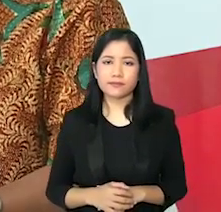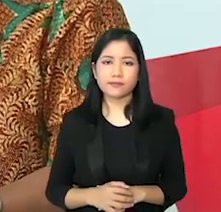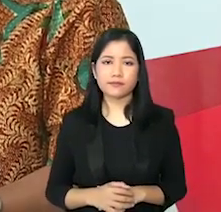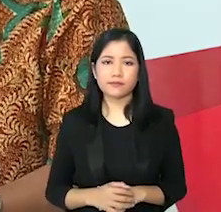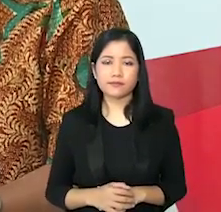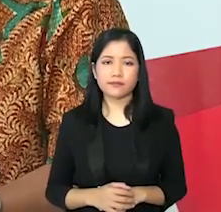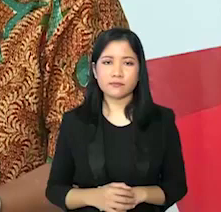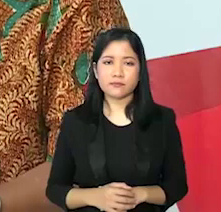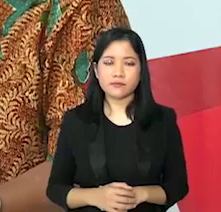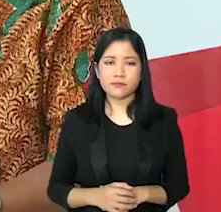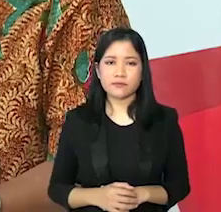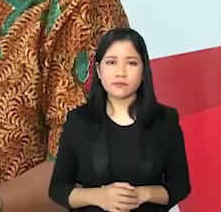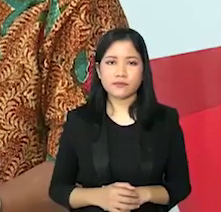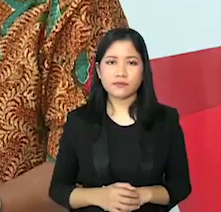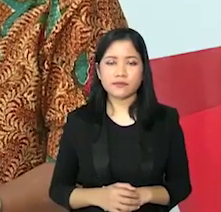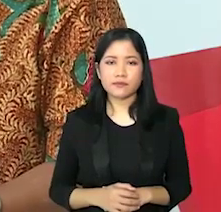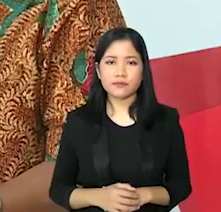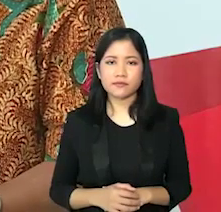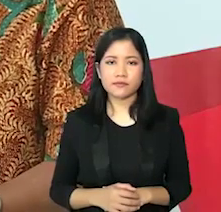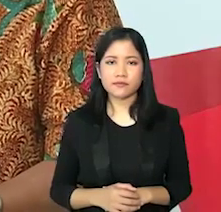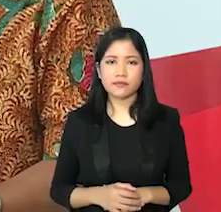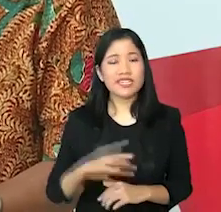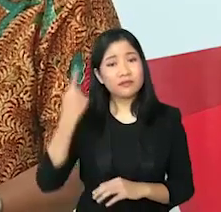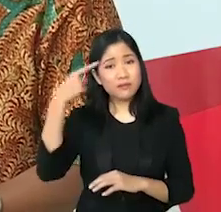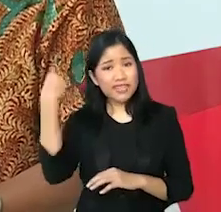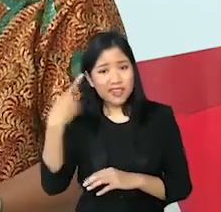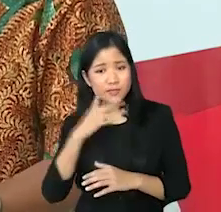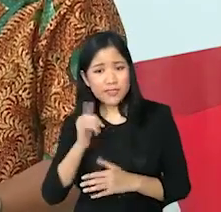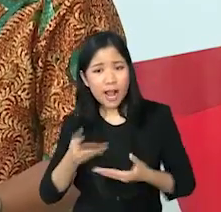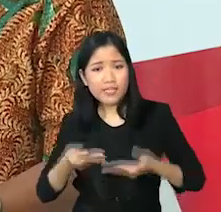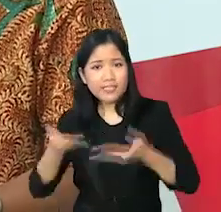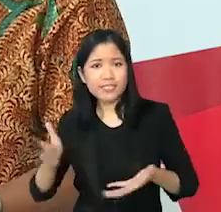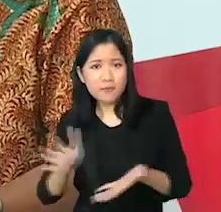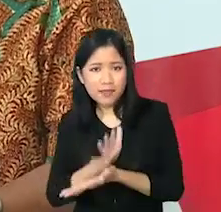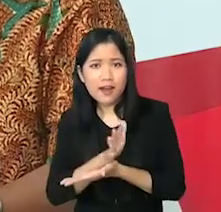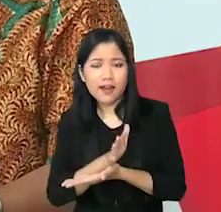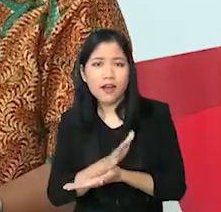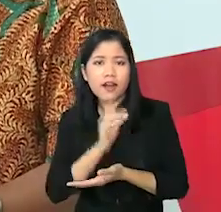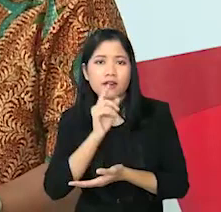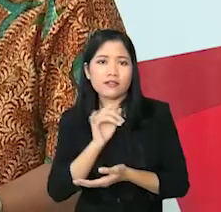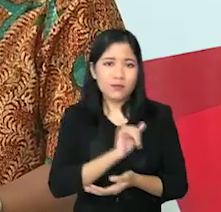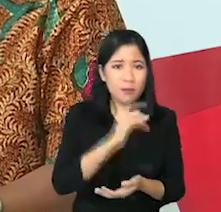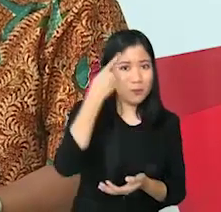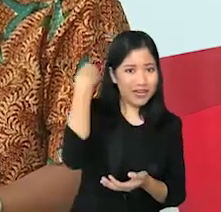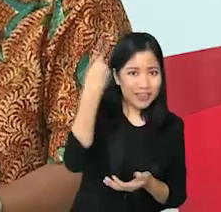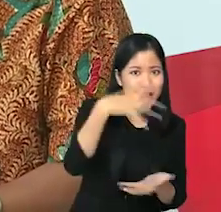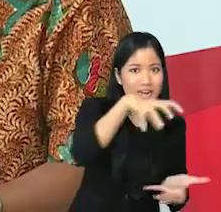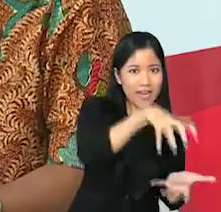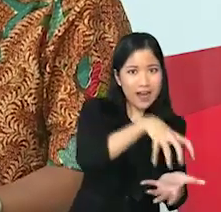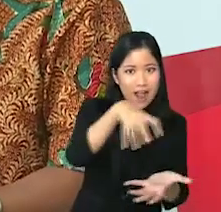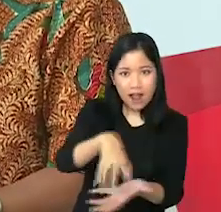kemudian memberikan kesempatan kepada pemerintah daerah